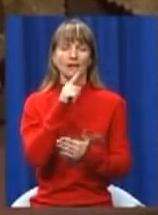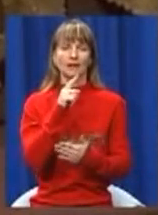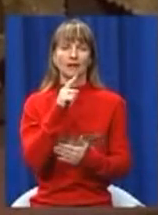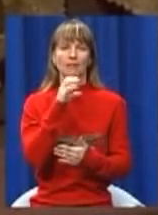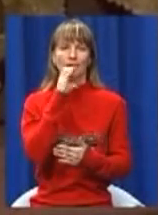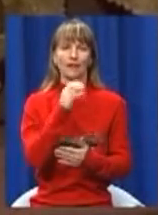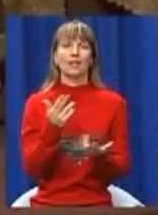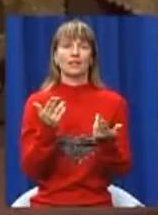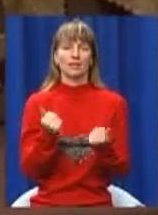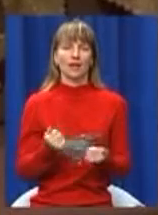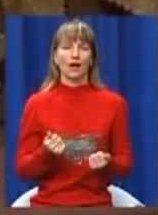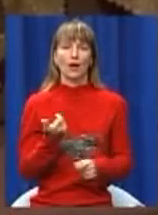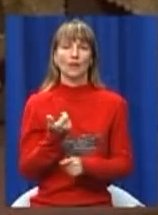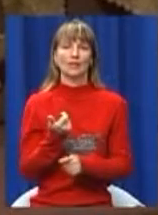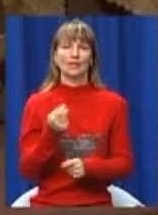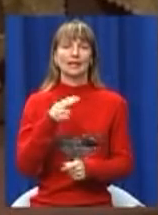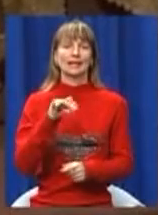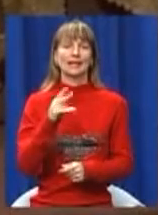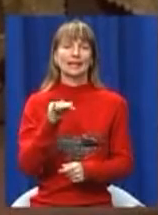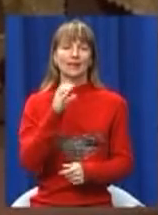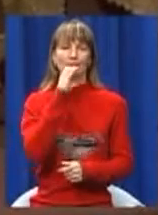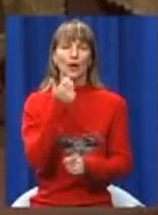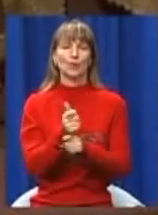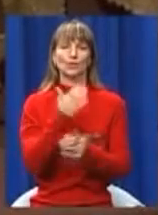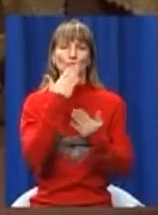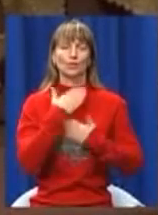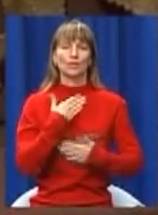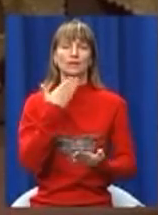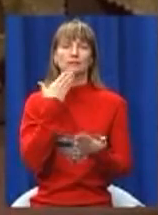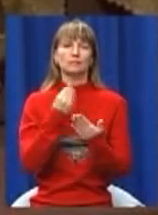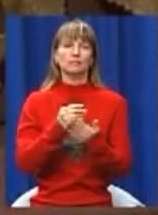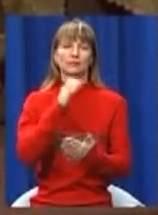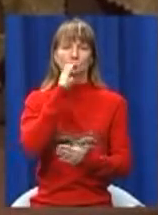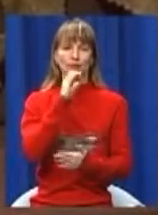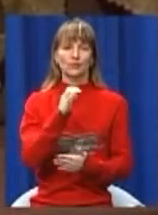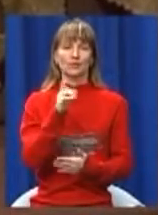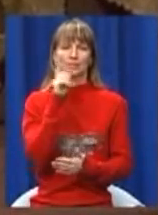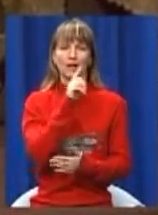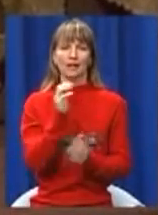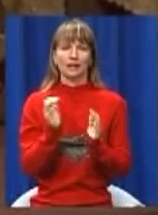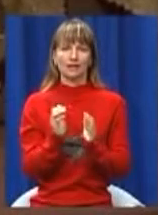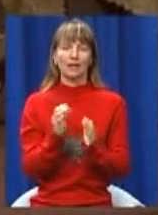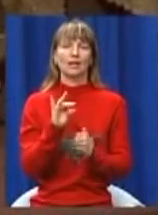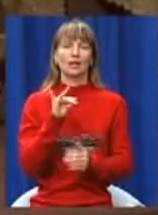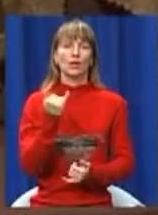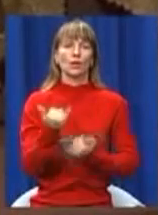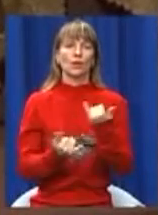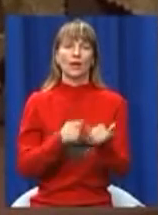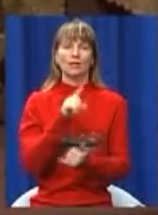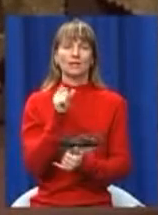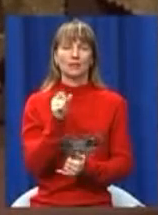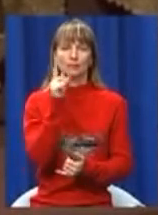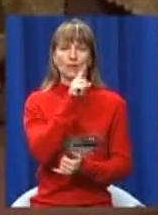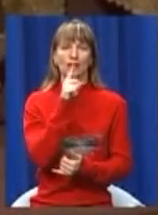А як же ж! Дикі вовки дуже люблять своїх вовченят. Але ж доглядають за